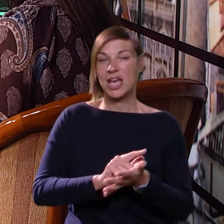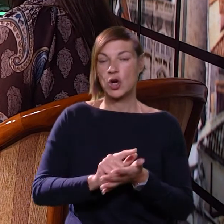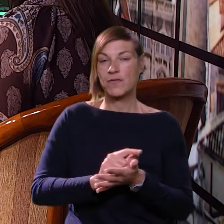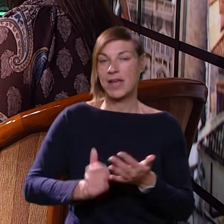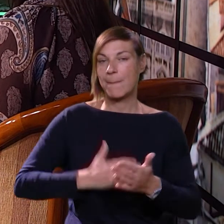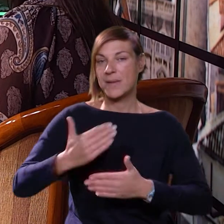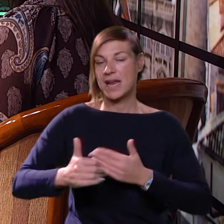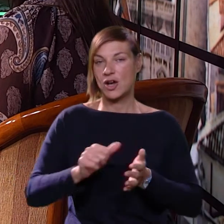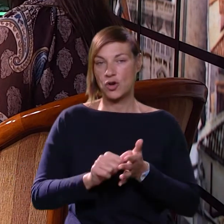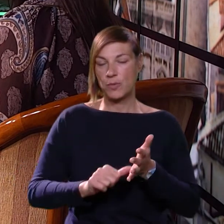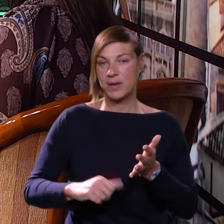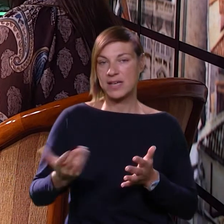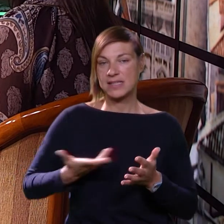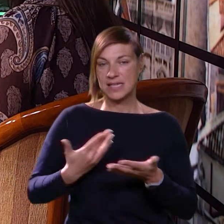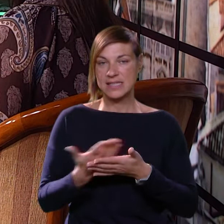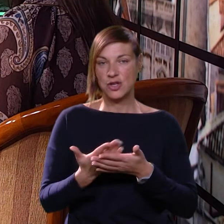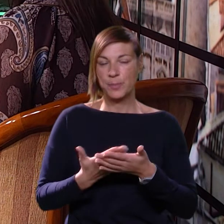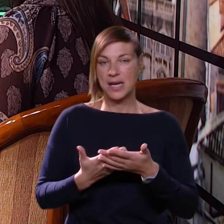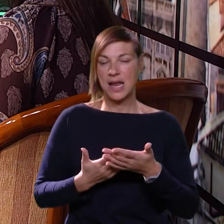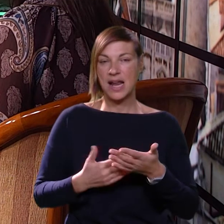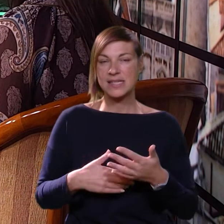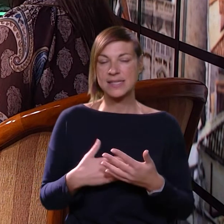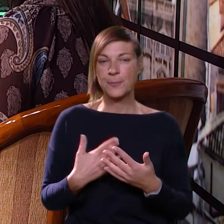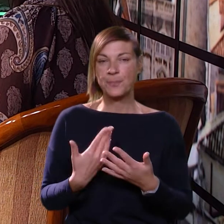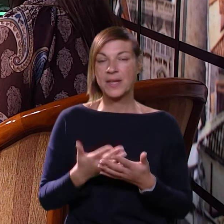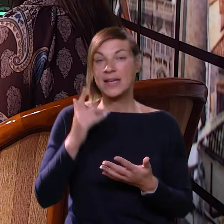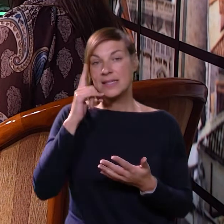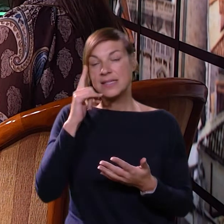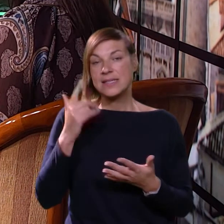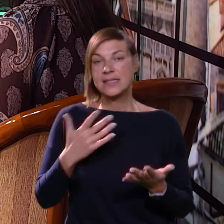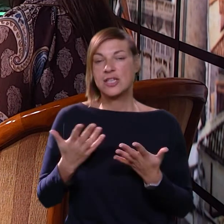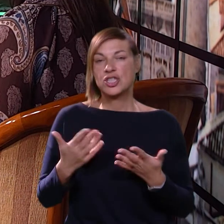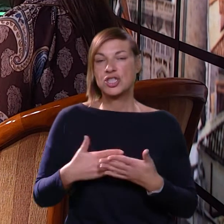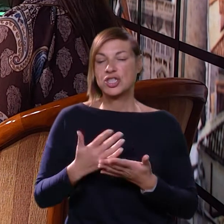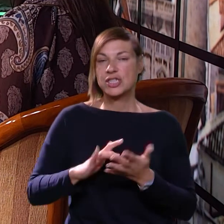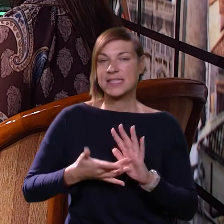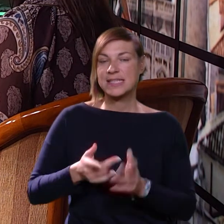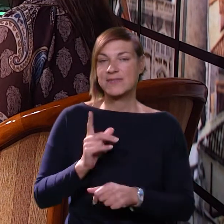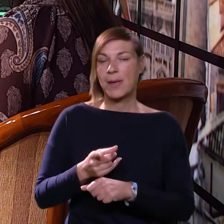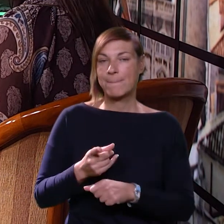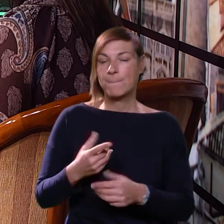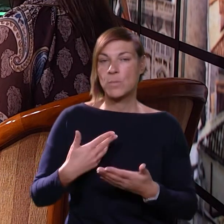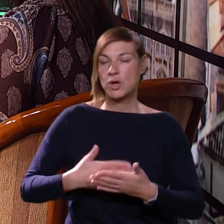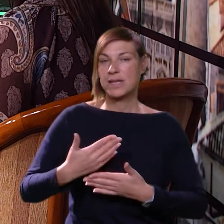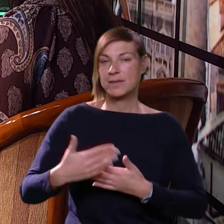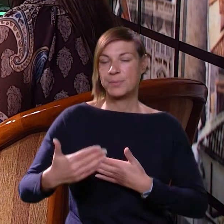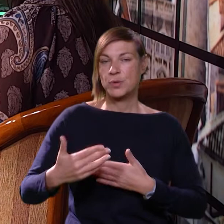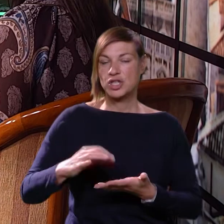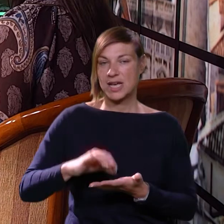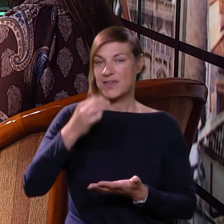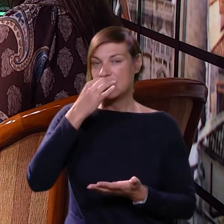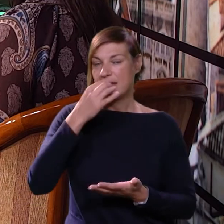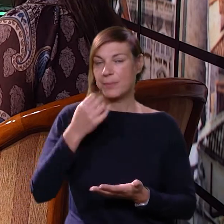taj period nakon operacije kad se dobe nalazi i kad u stvari se zna to će se sve morati uzimati i proći